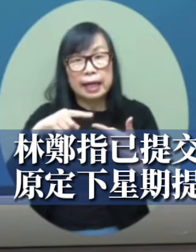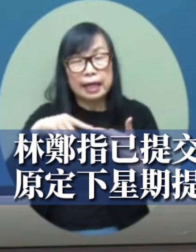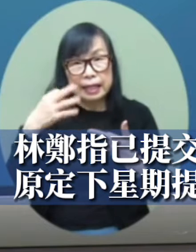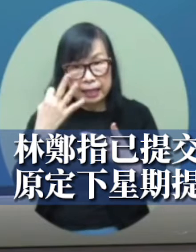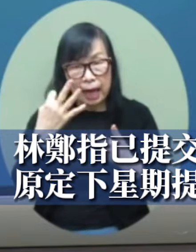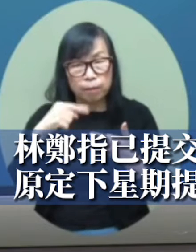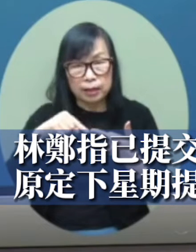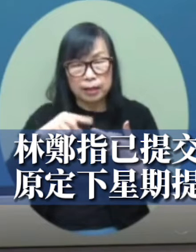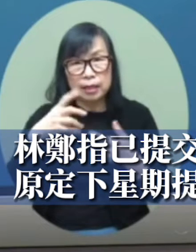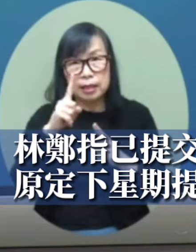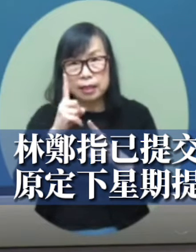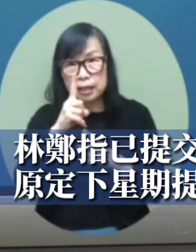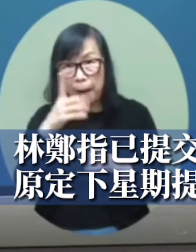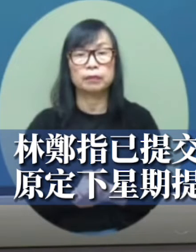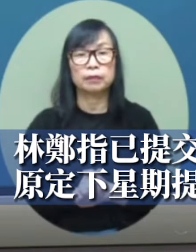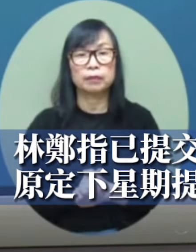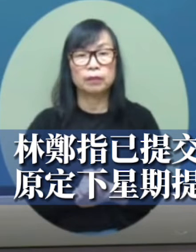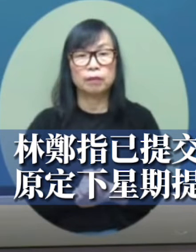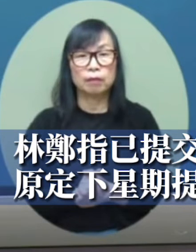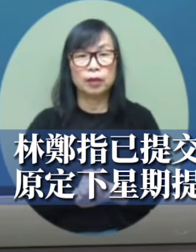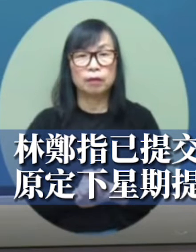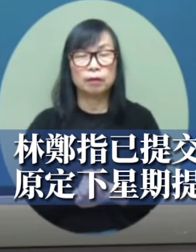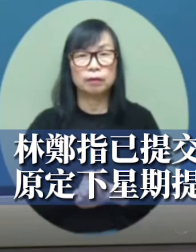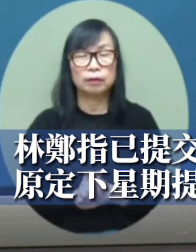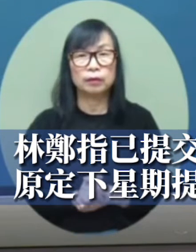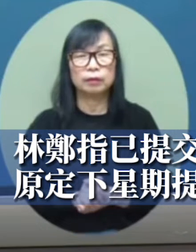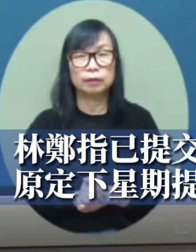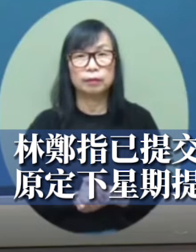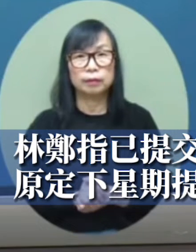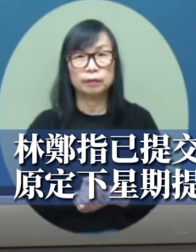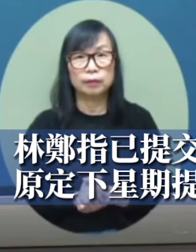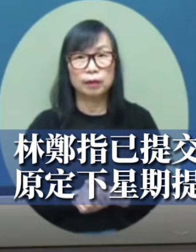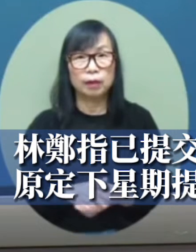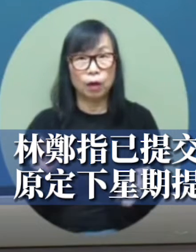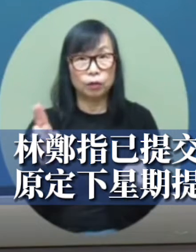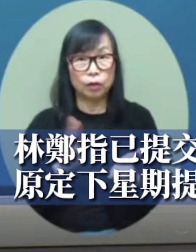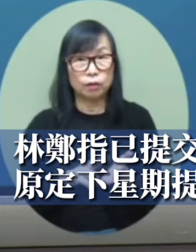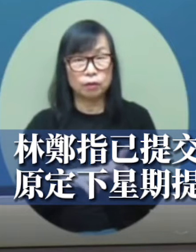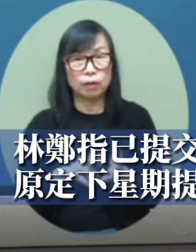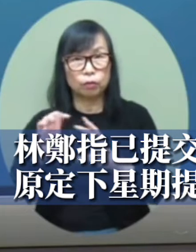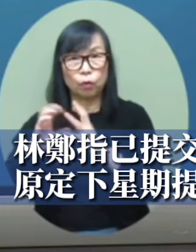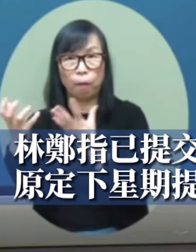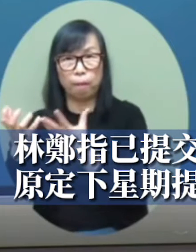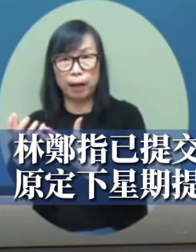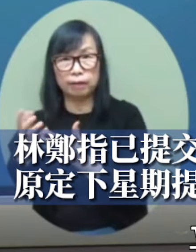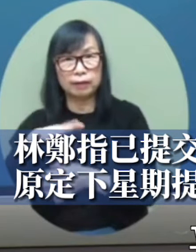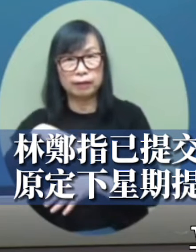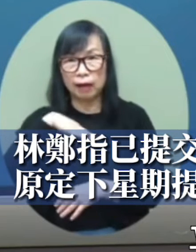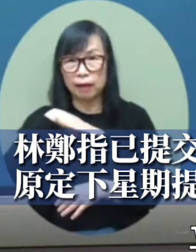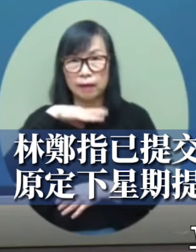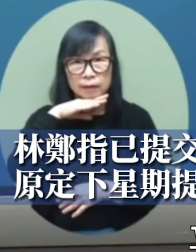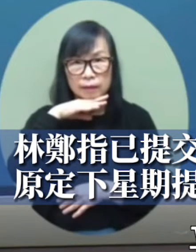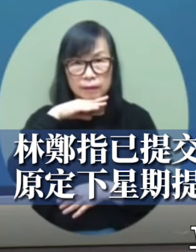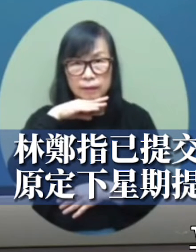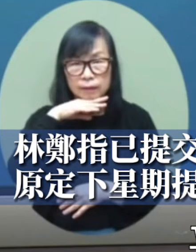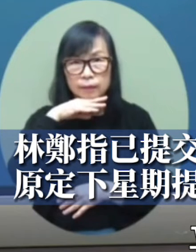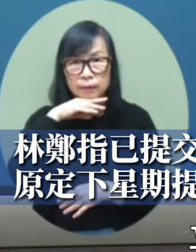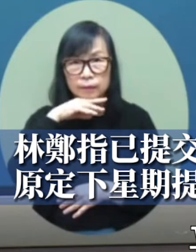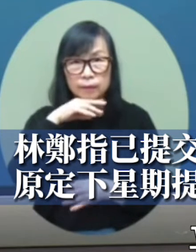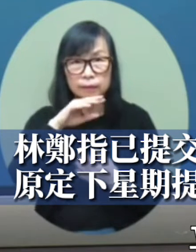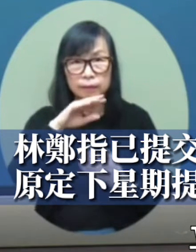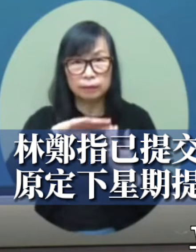需要走程序啦。我相信咧喺早班嗰度就唔會等到即係立法會